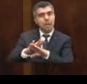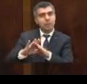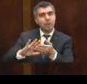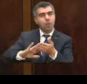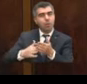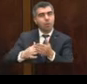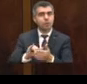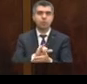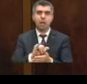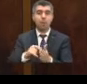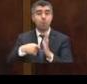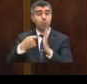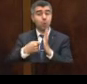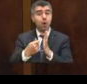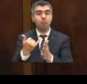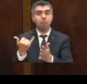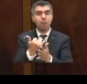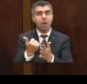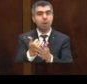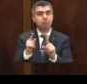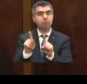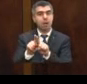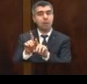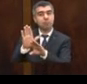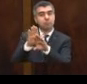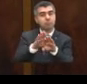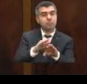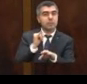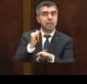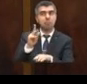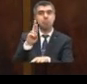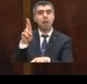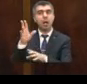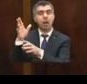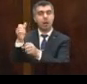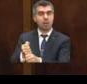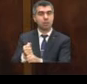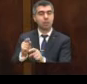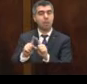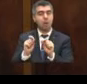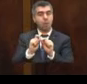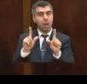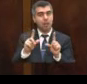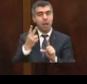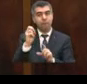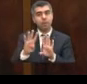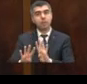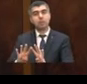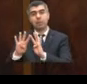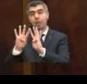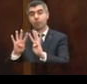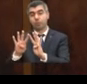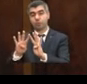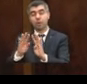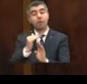هذا المشروع الوطني الكبير الذي نادى به صاحب الجلالة الملك حفظه الله صراحة سنة 2018، بل وطالب